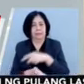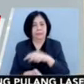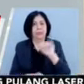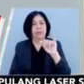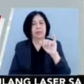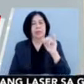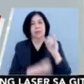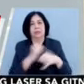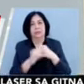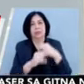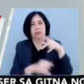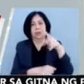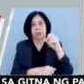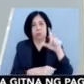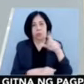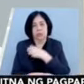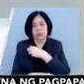at